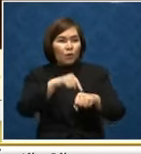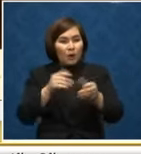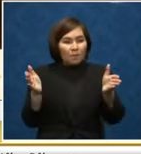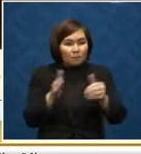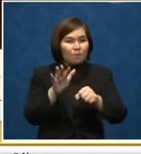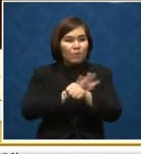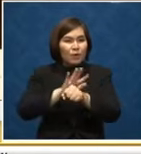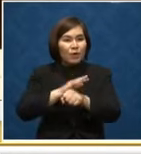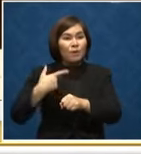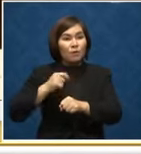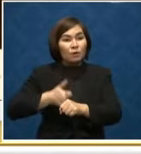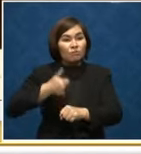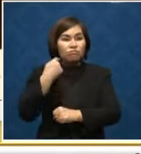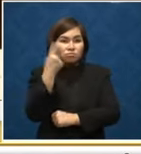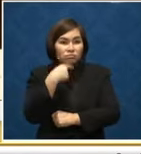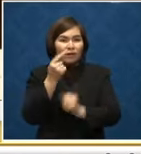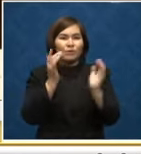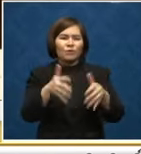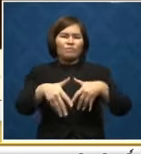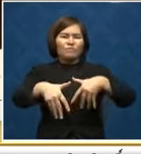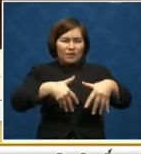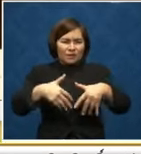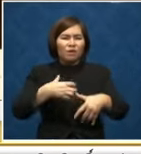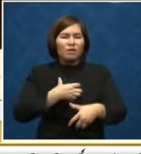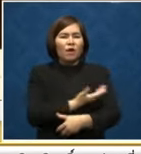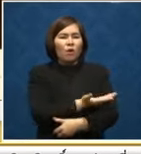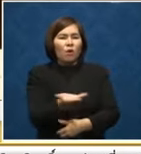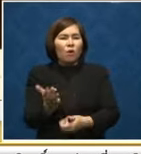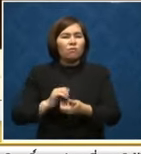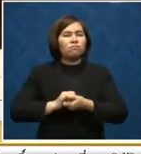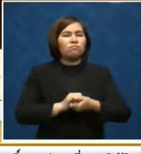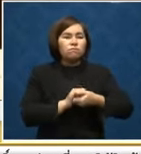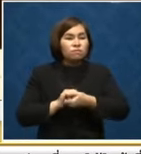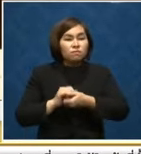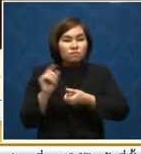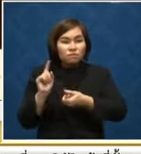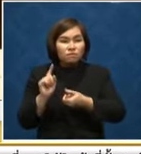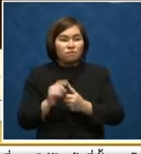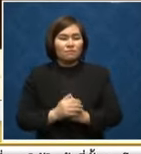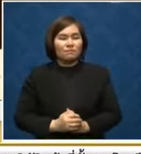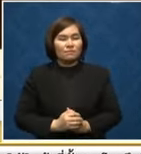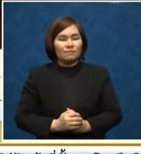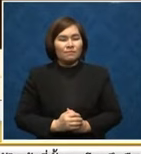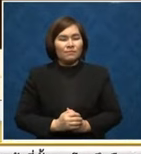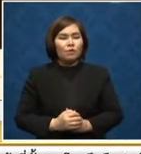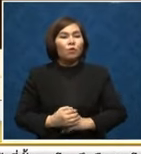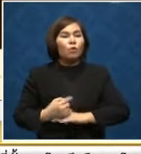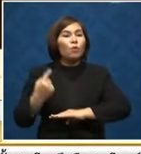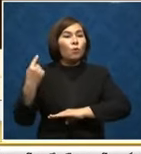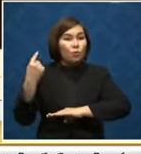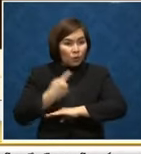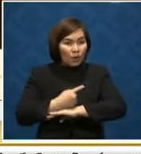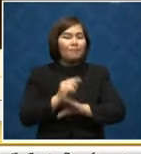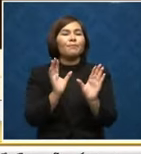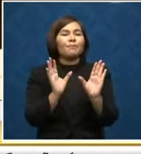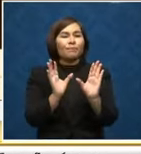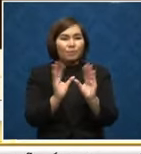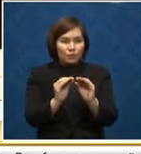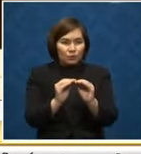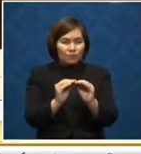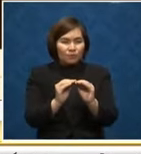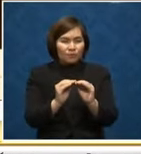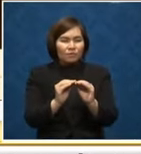ล้วก็ต้องขอความร่วมมืออย่างที่พวกเราพูดก็คือว่าวันของการประชุม